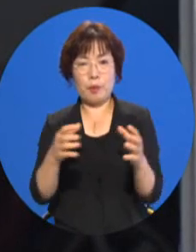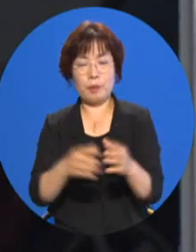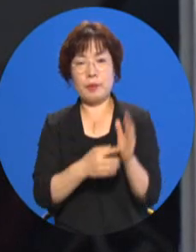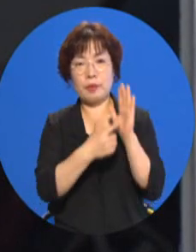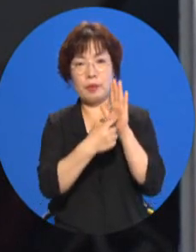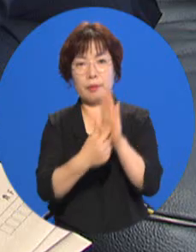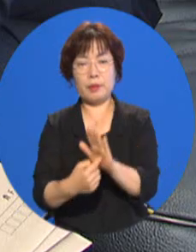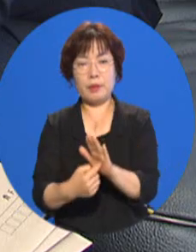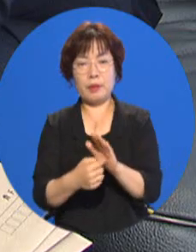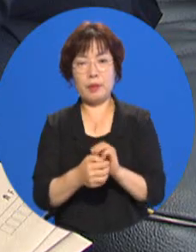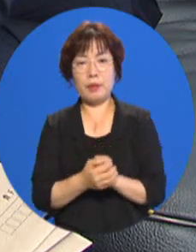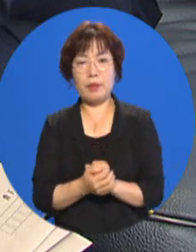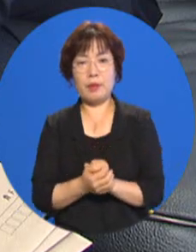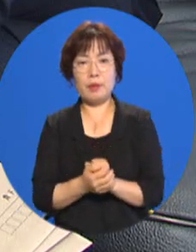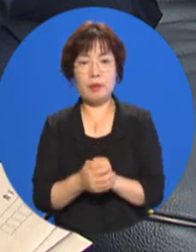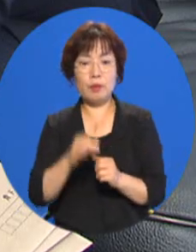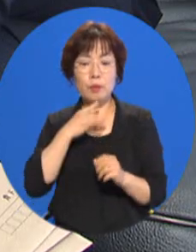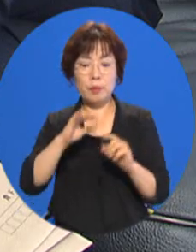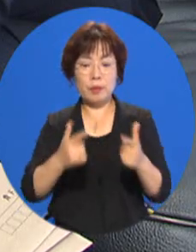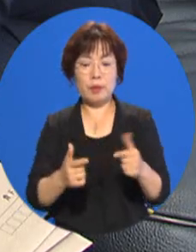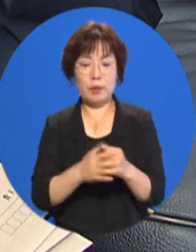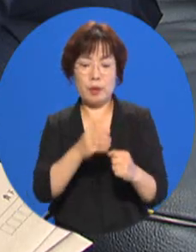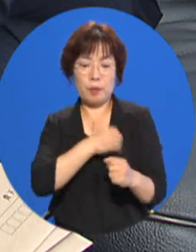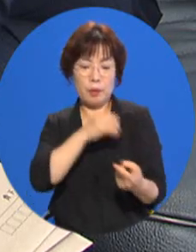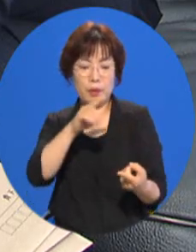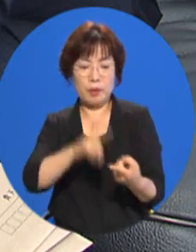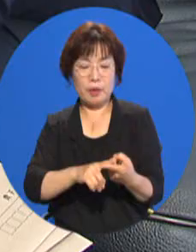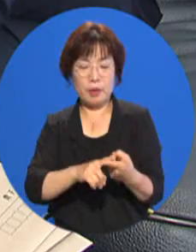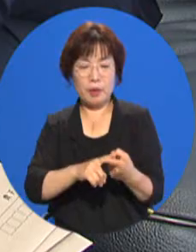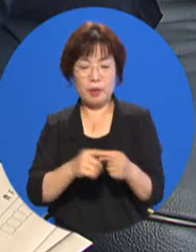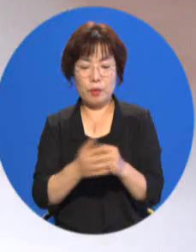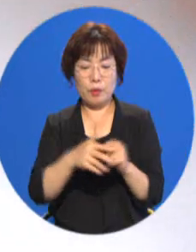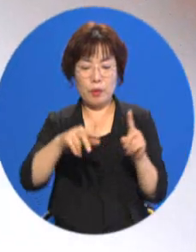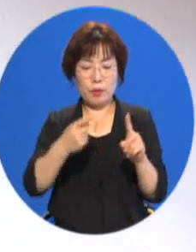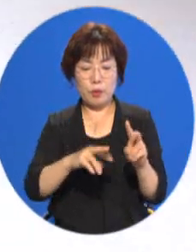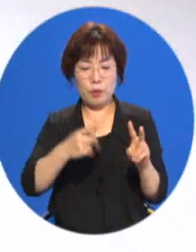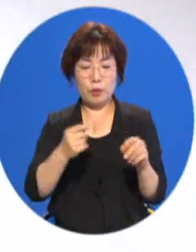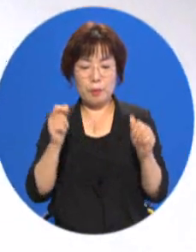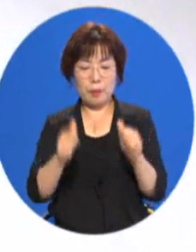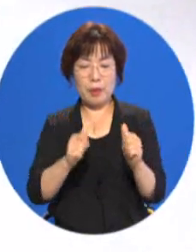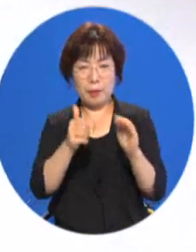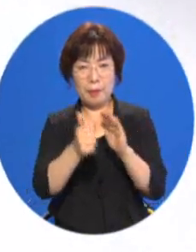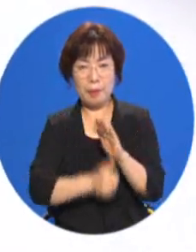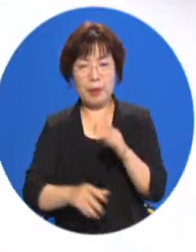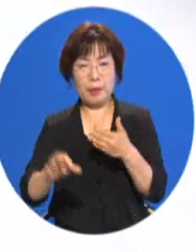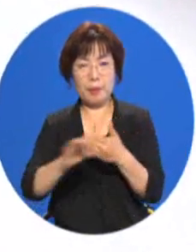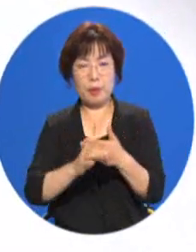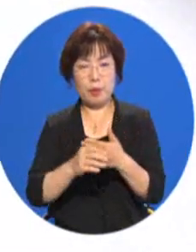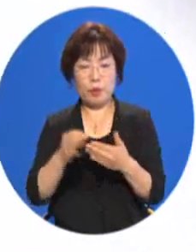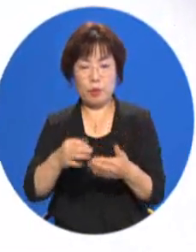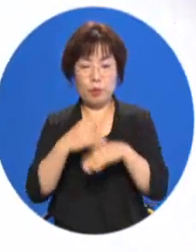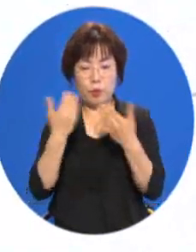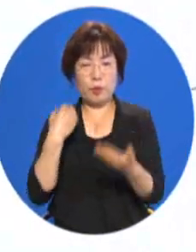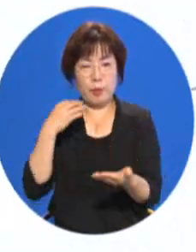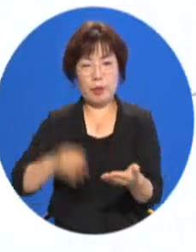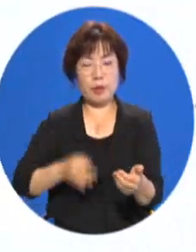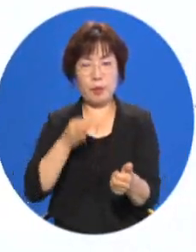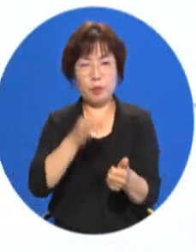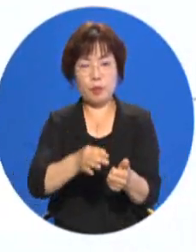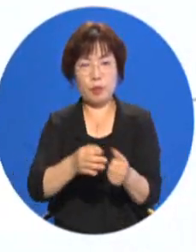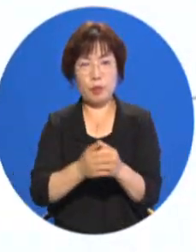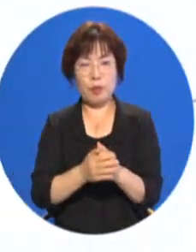계속해왔습니다. 뿐만 아니라 조합원들에게 종상향 행정소송에서 패소하면 돈을 모두